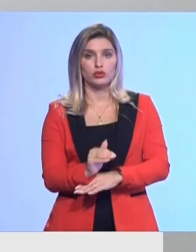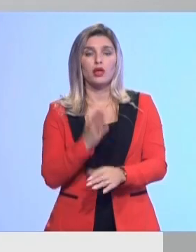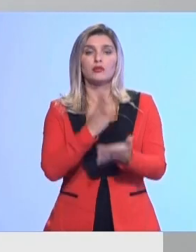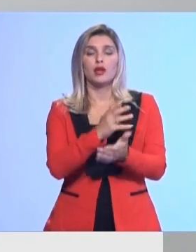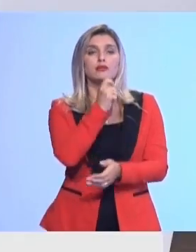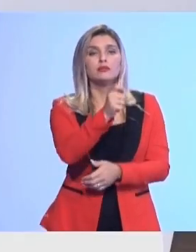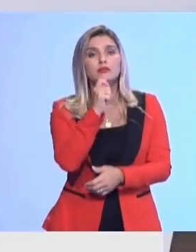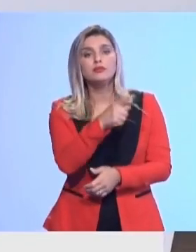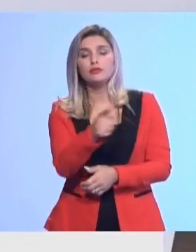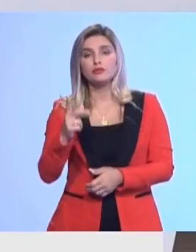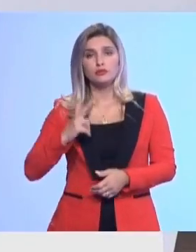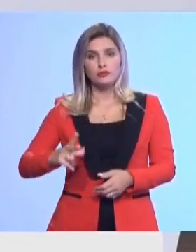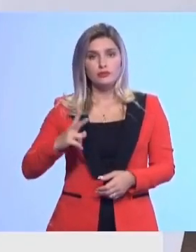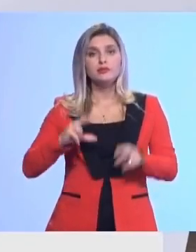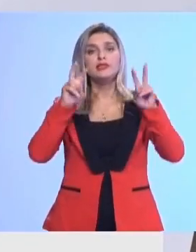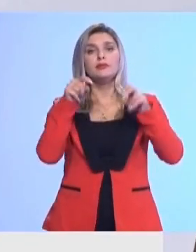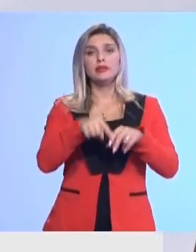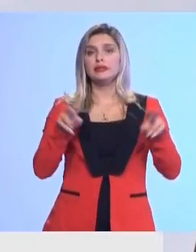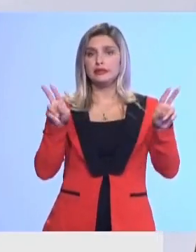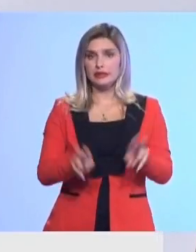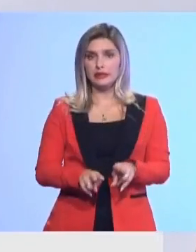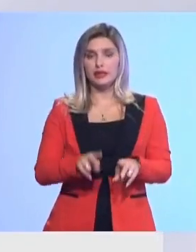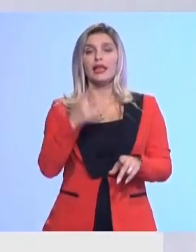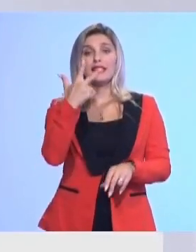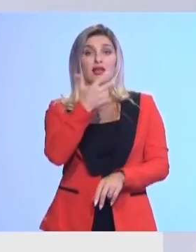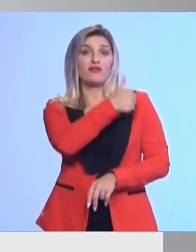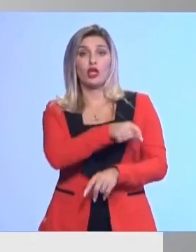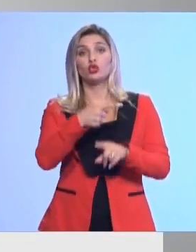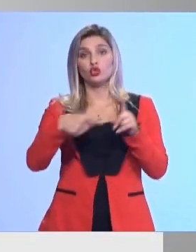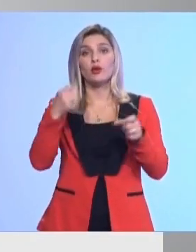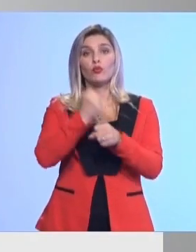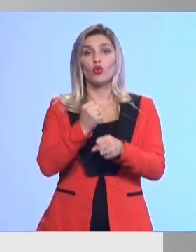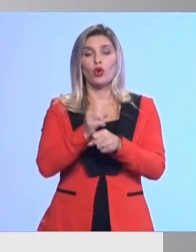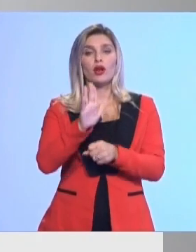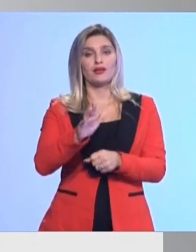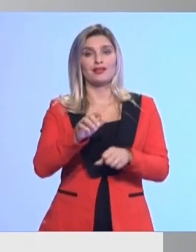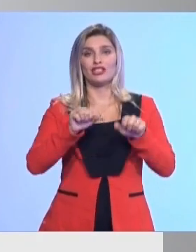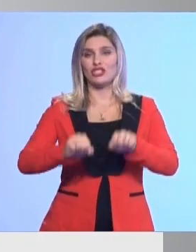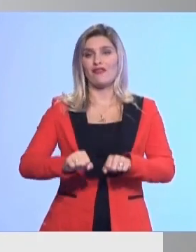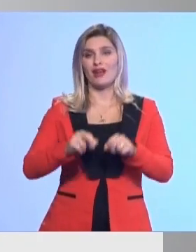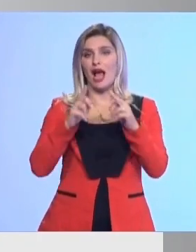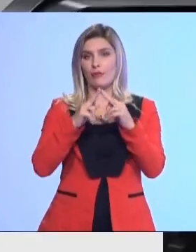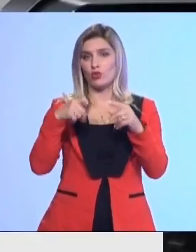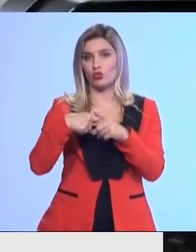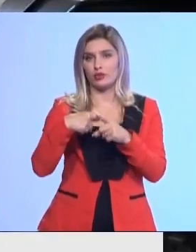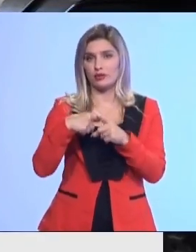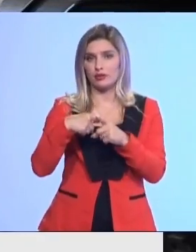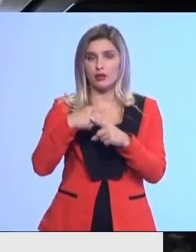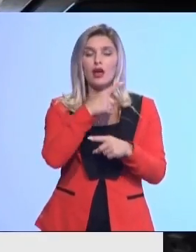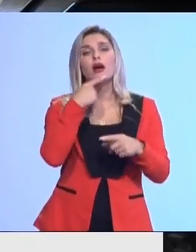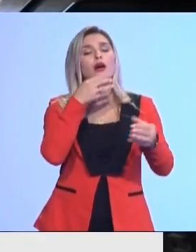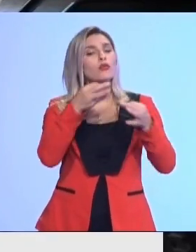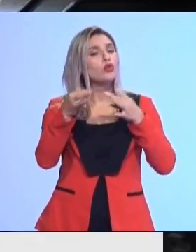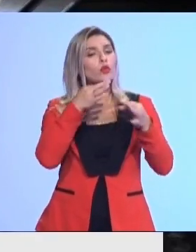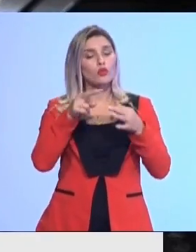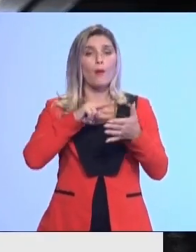reformës në sektorin e drejtësisë për 3 vjet e gjysmë të mandatit të Kurtit. U tha se mungesa e qartësisë dhe